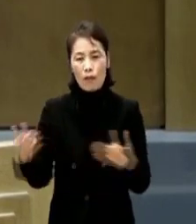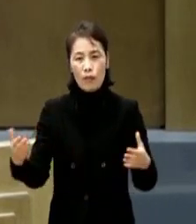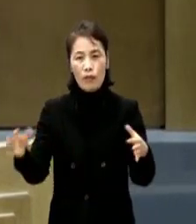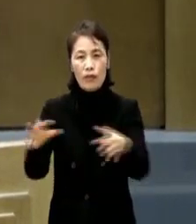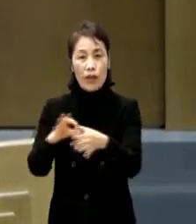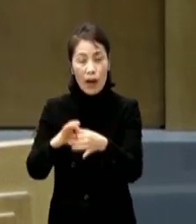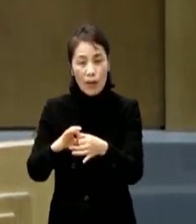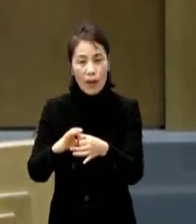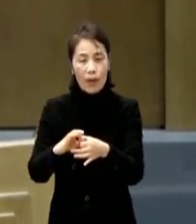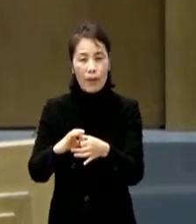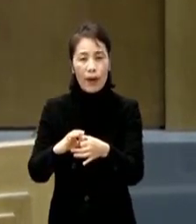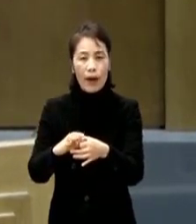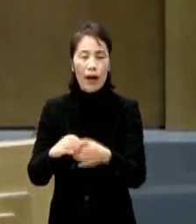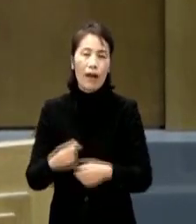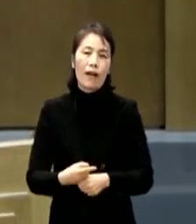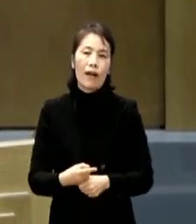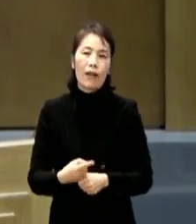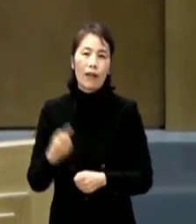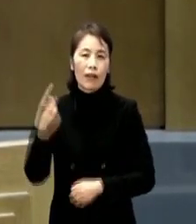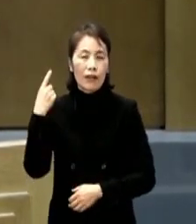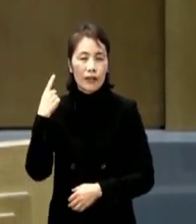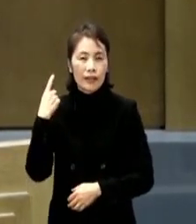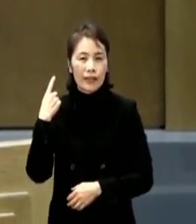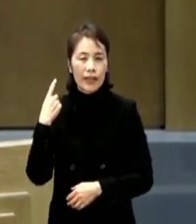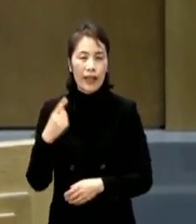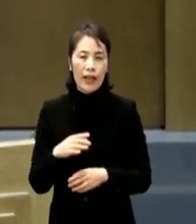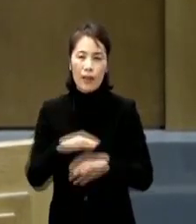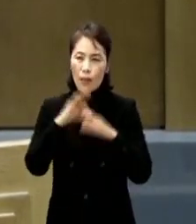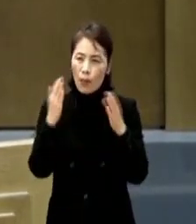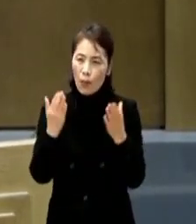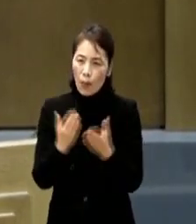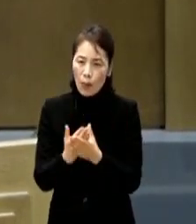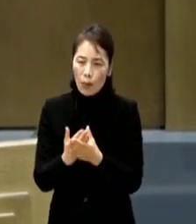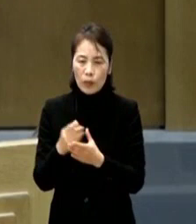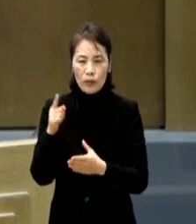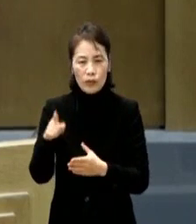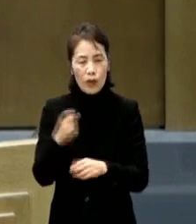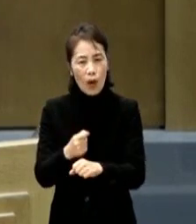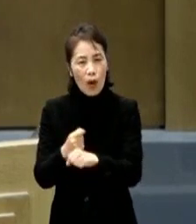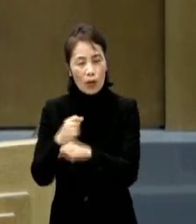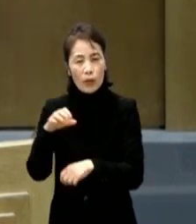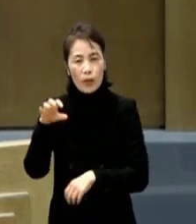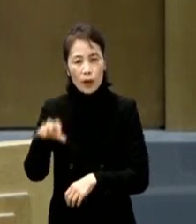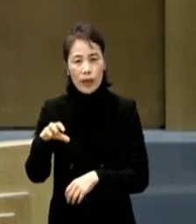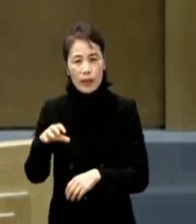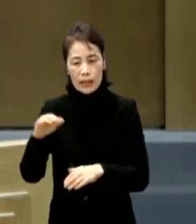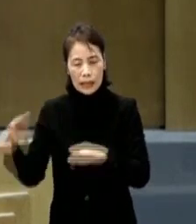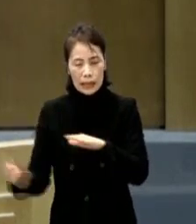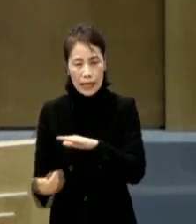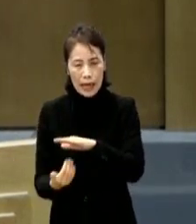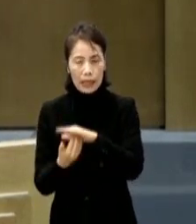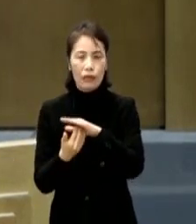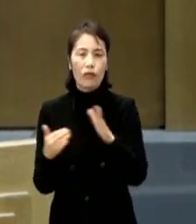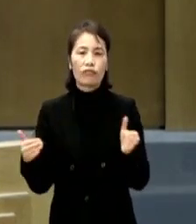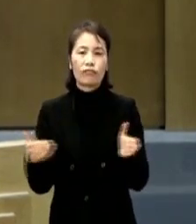이어 엊그제 공공 R200 1호 발전소까지 착실하게